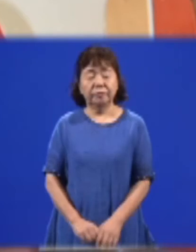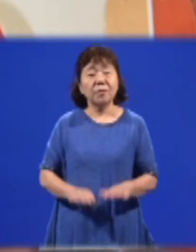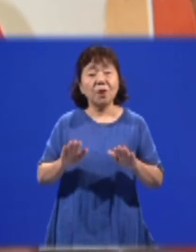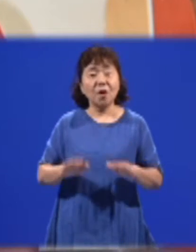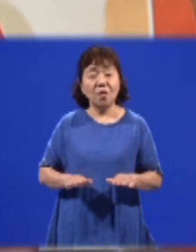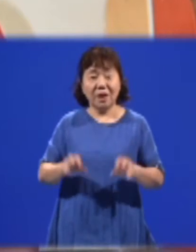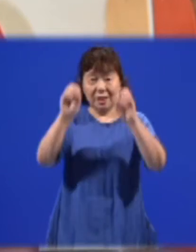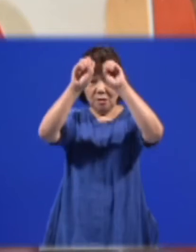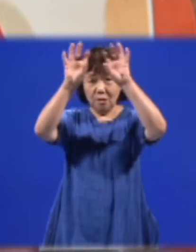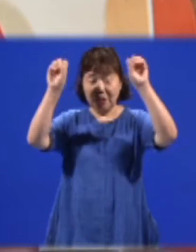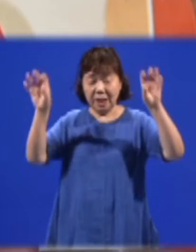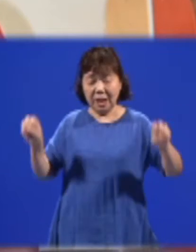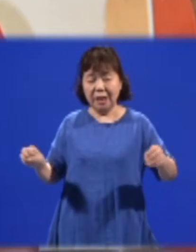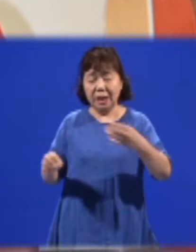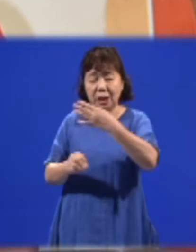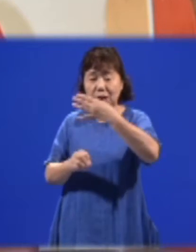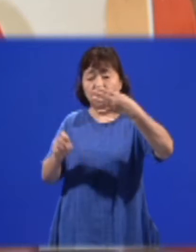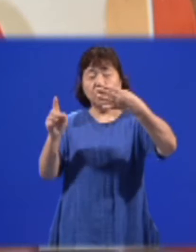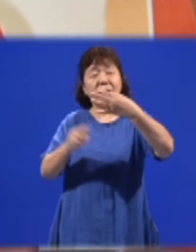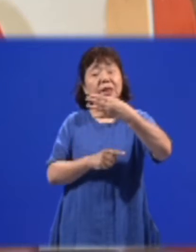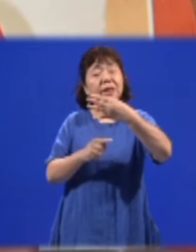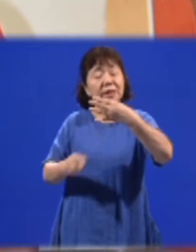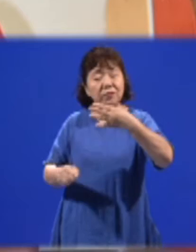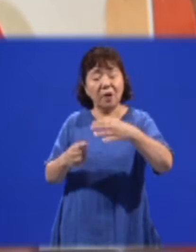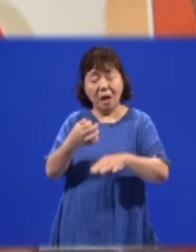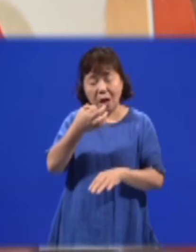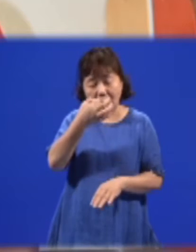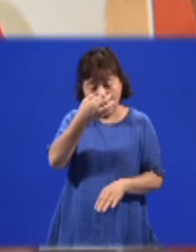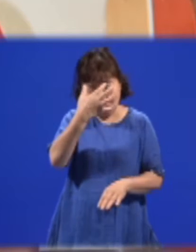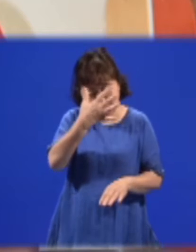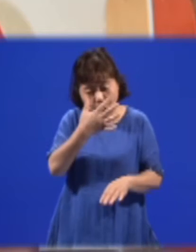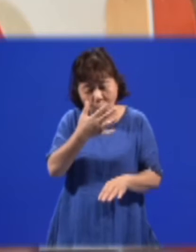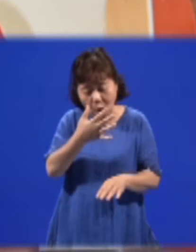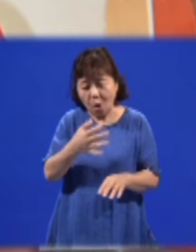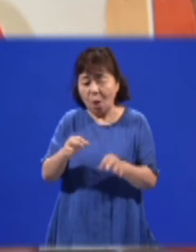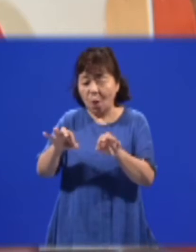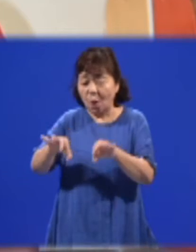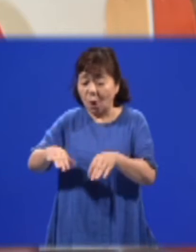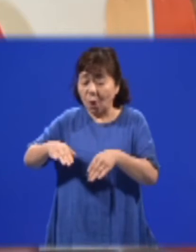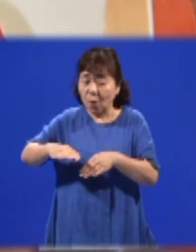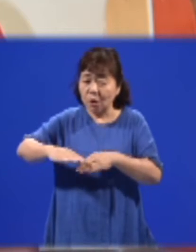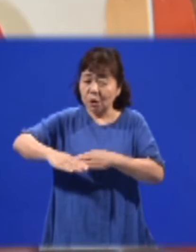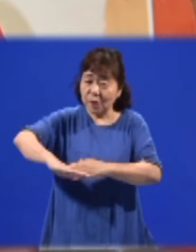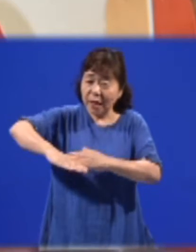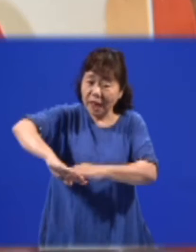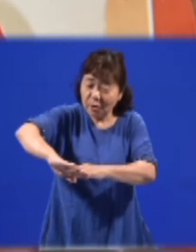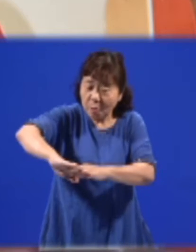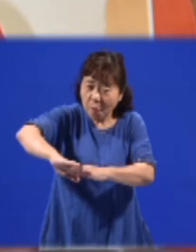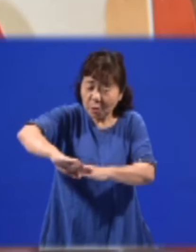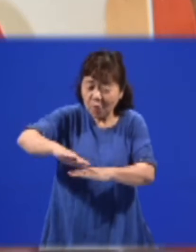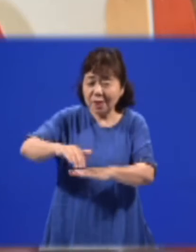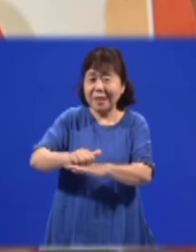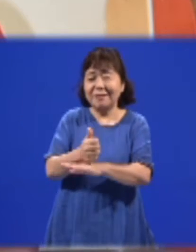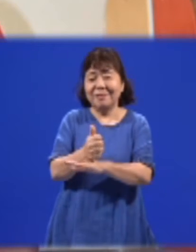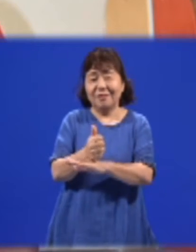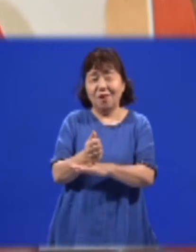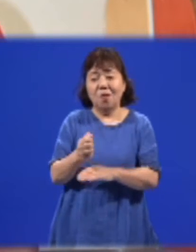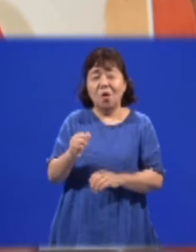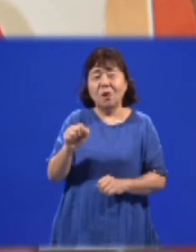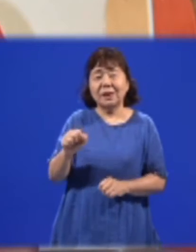今回のキラリ四日市人はプロスケートボード選手の佐々木ライム君です。